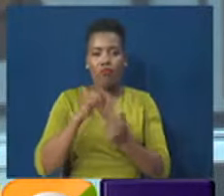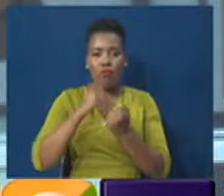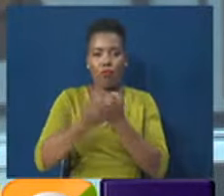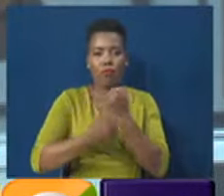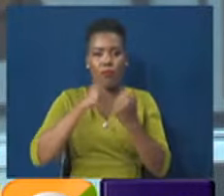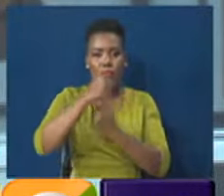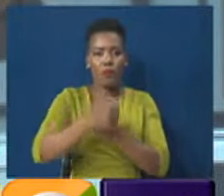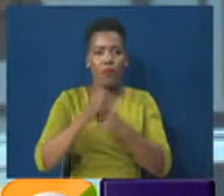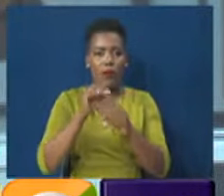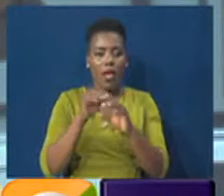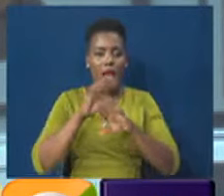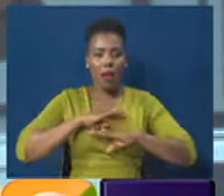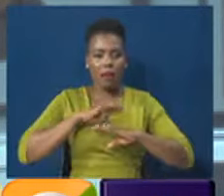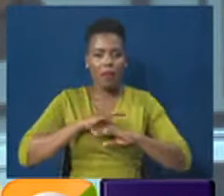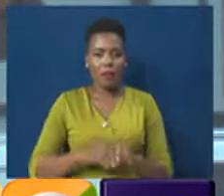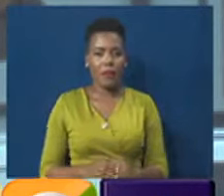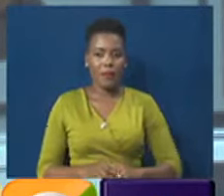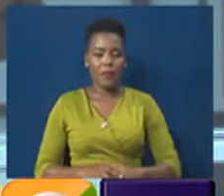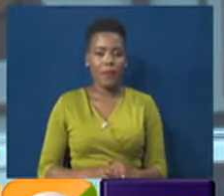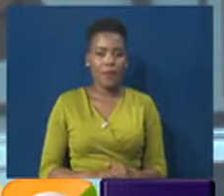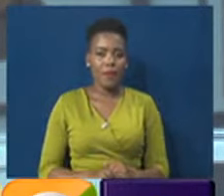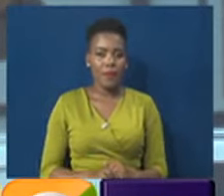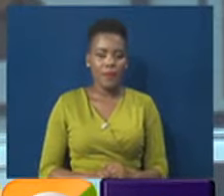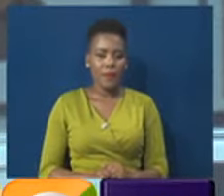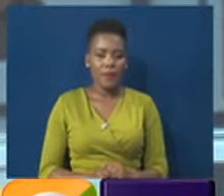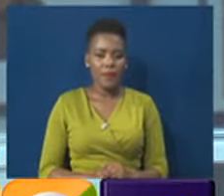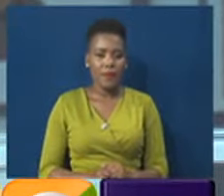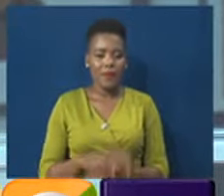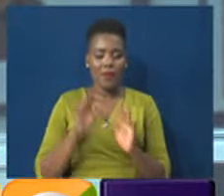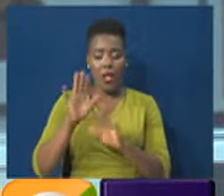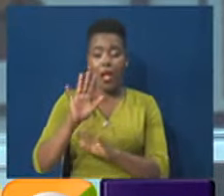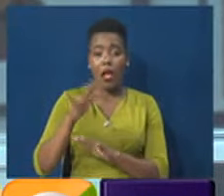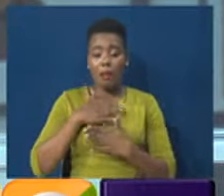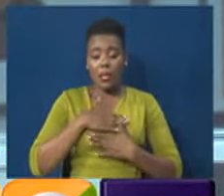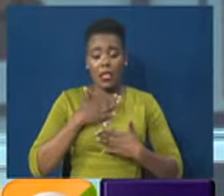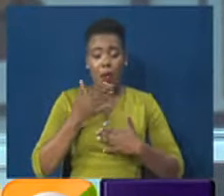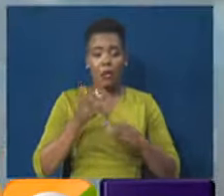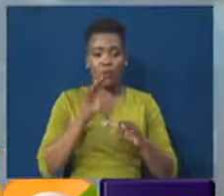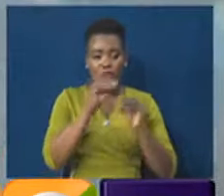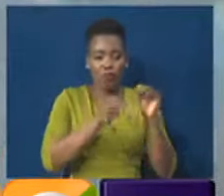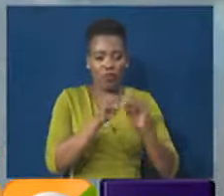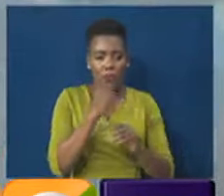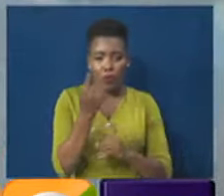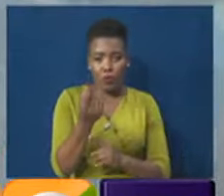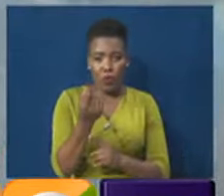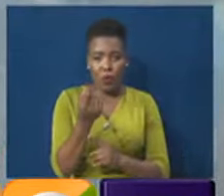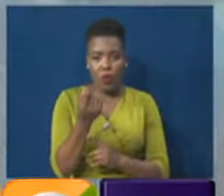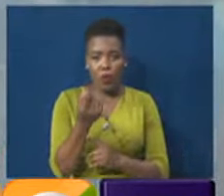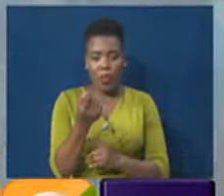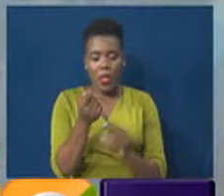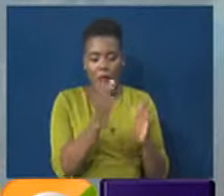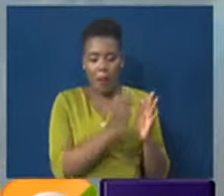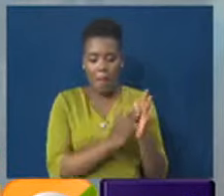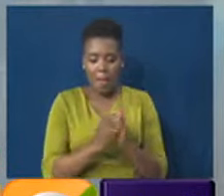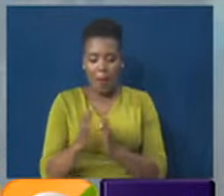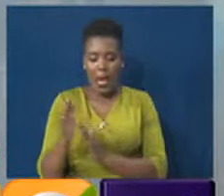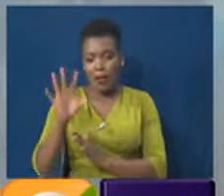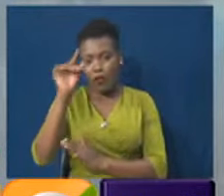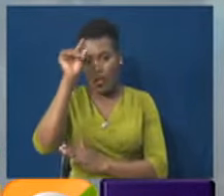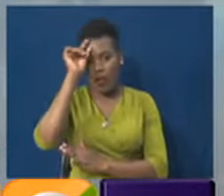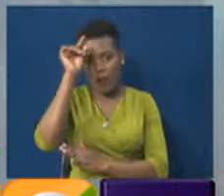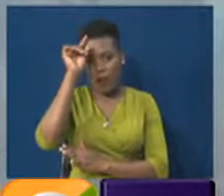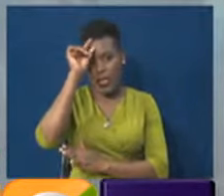Yeah, sorry. Okay. Nichangie kidogo vile mwenzangu amesema hapa. Mpangilio wa serikali